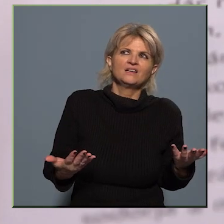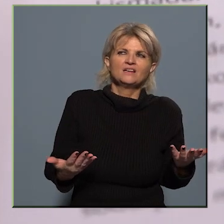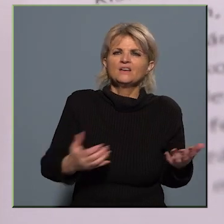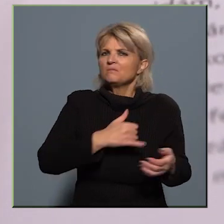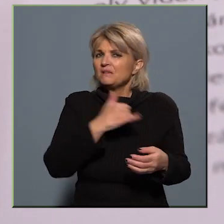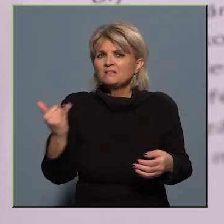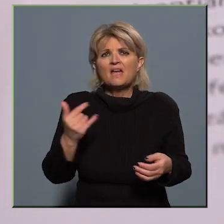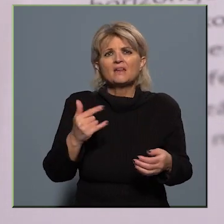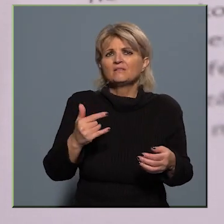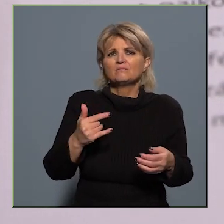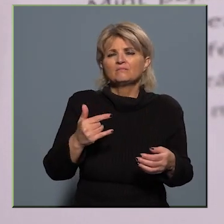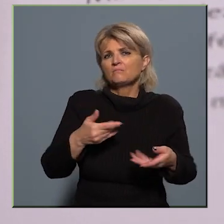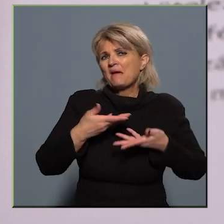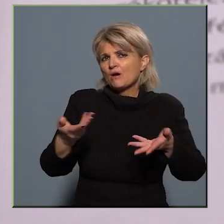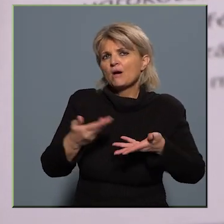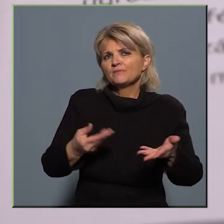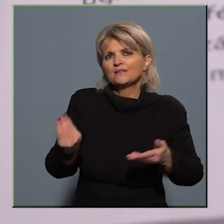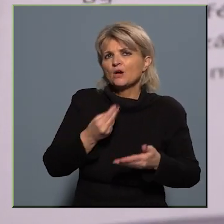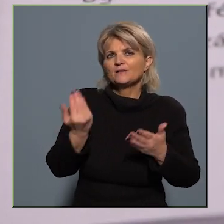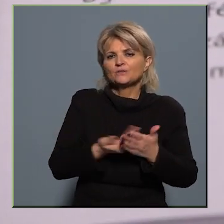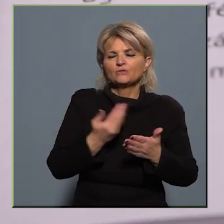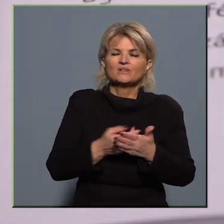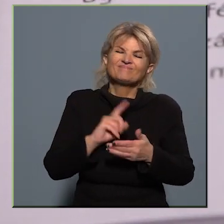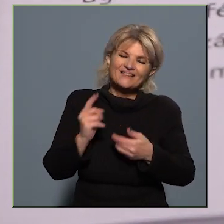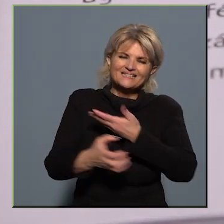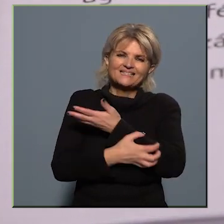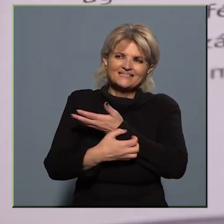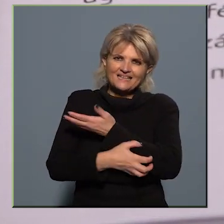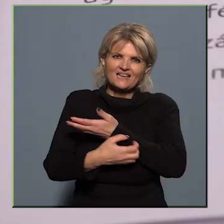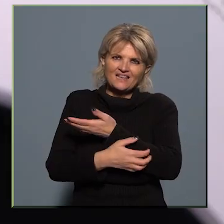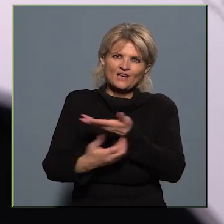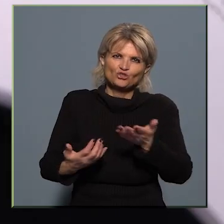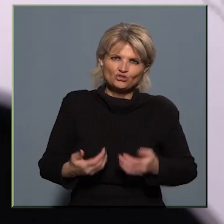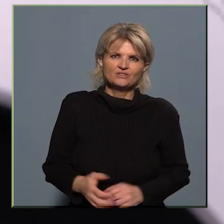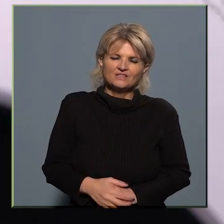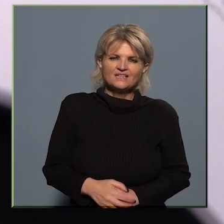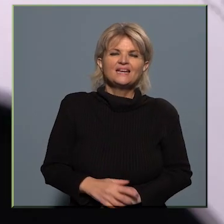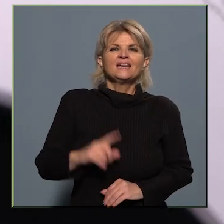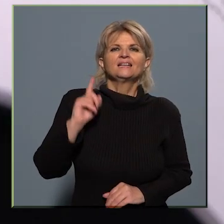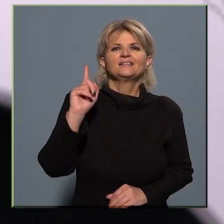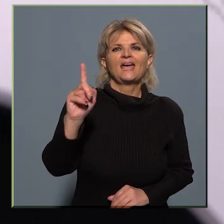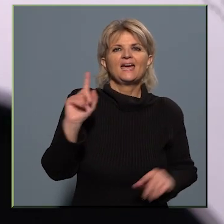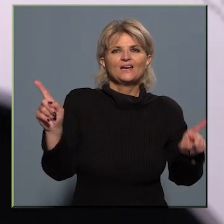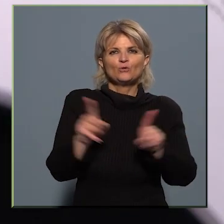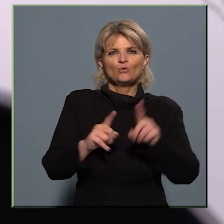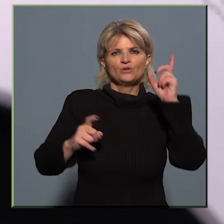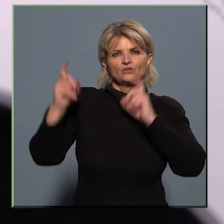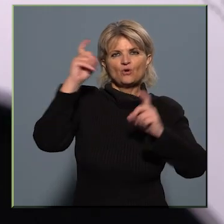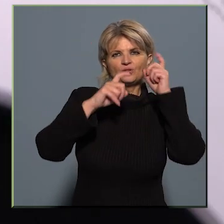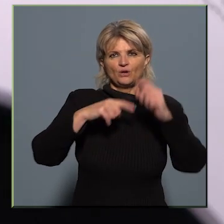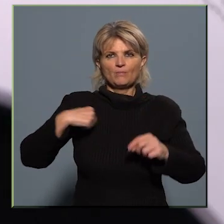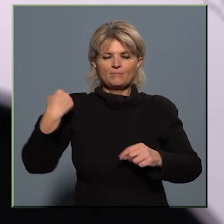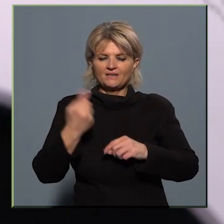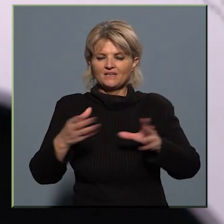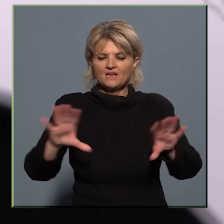megvoltak a dolgok, amik kellettek? Hát azért elég szűkösen, de én úgy gondolom, hogy a mi családunk azért annyira